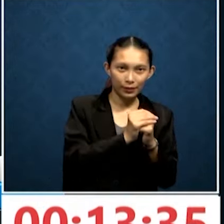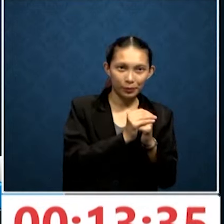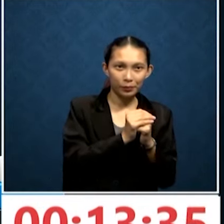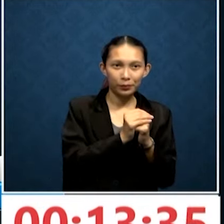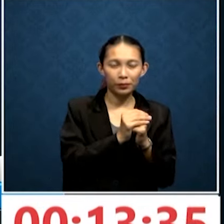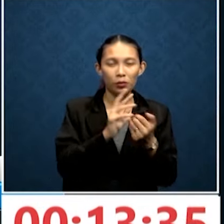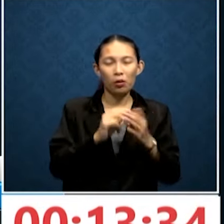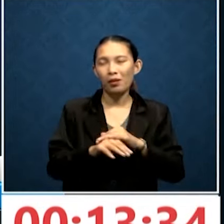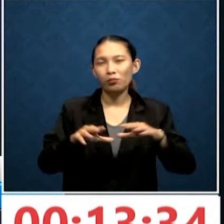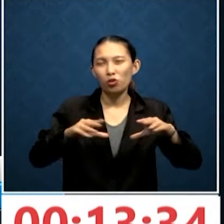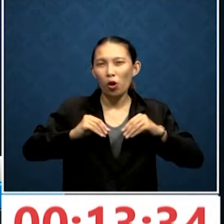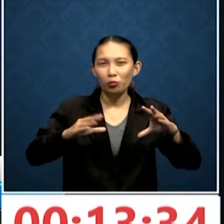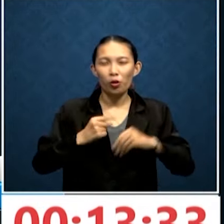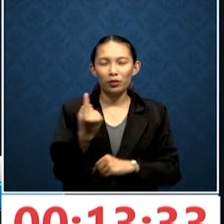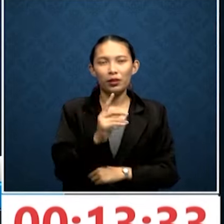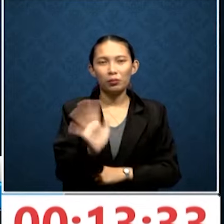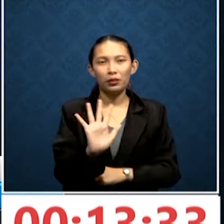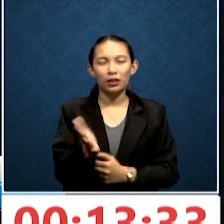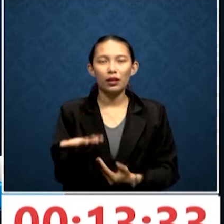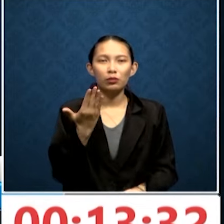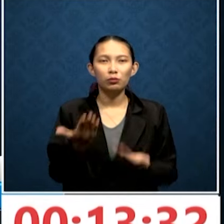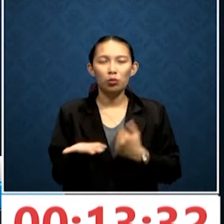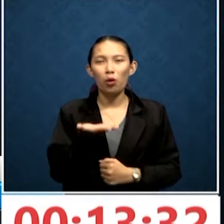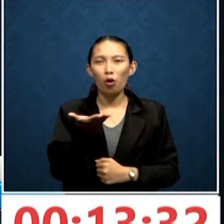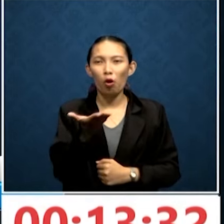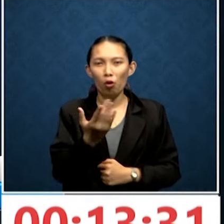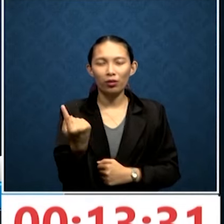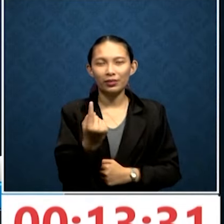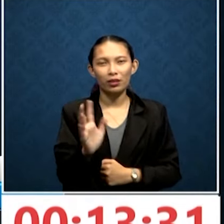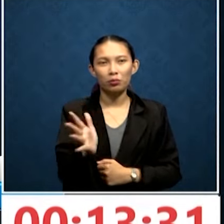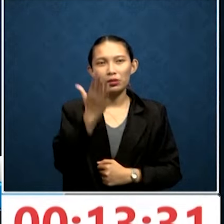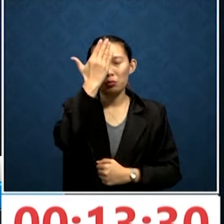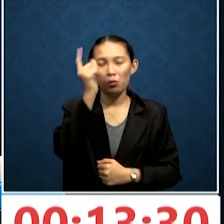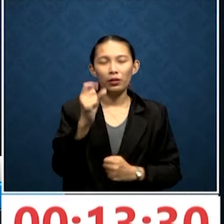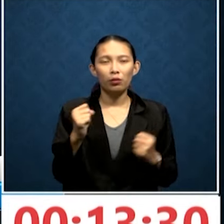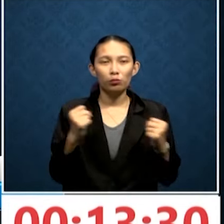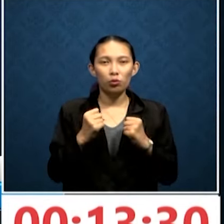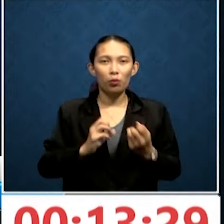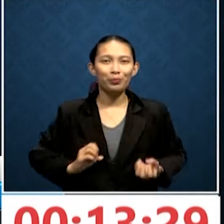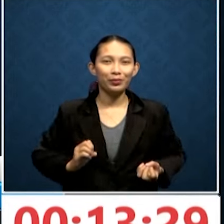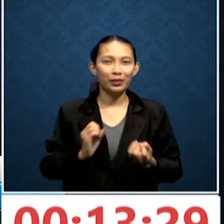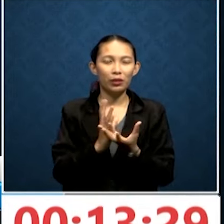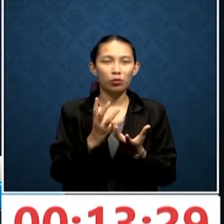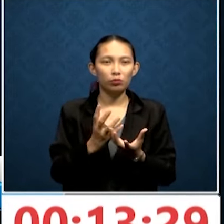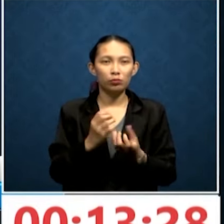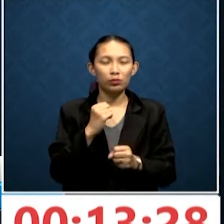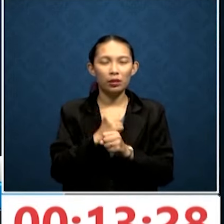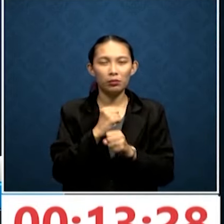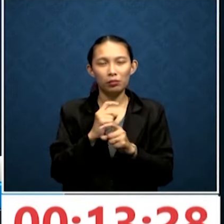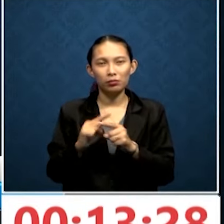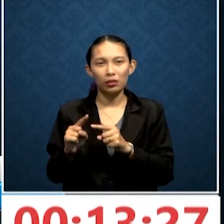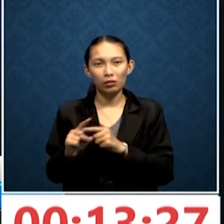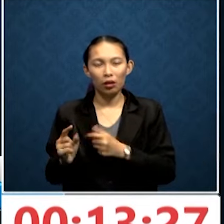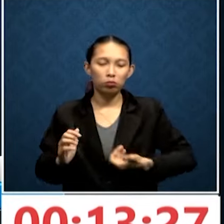ช่ยอมหรือขอความร่วมมืออย่างเดียวเพราะกลัวว่าจะกระทบความสัมพันธ์ระหว่างประเทศจ